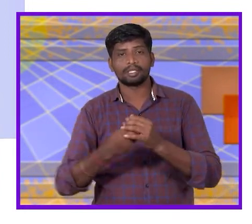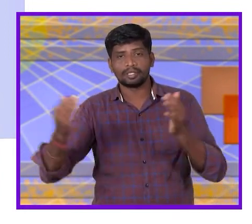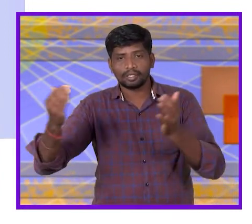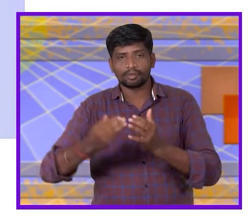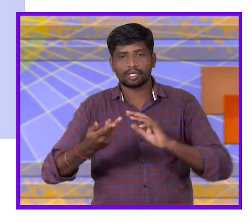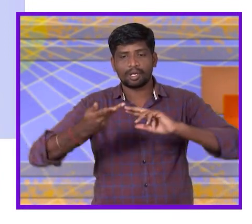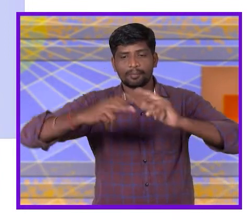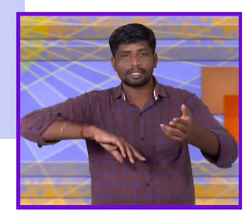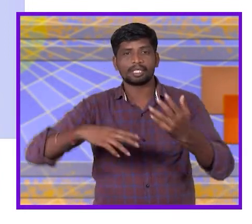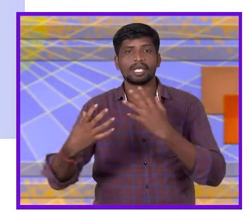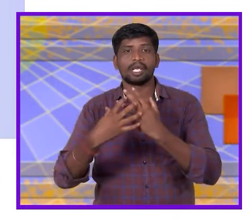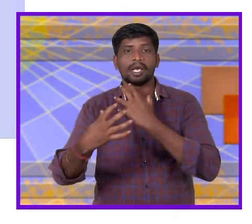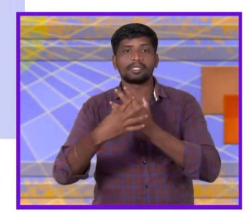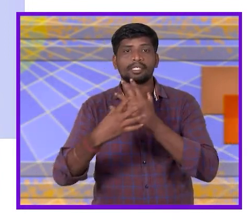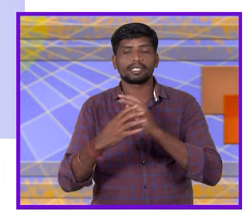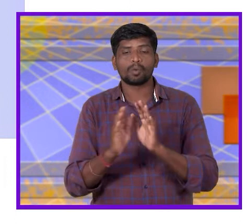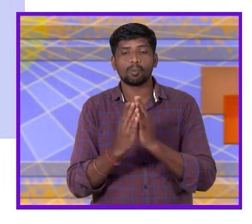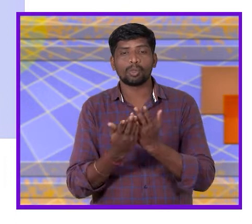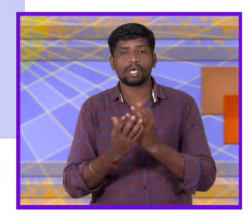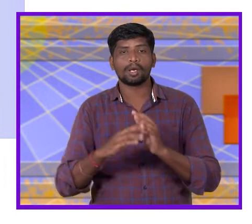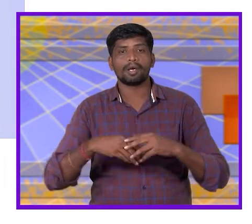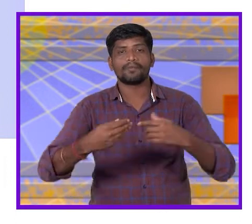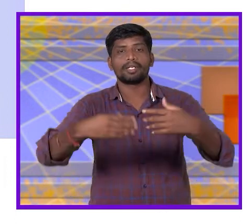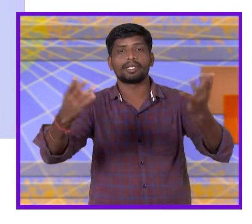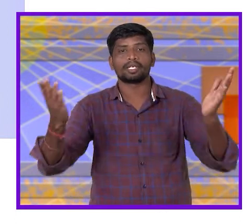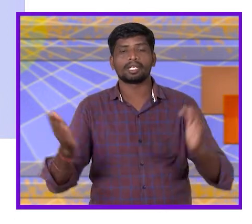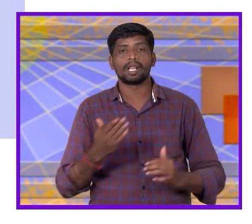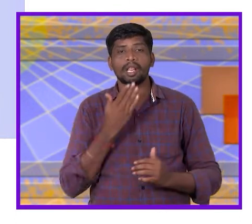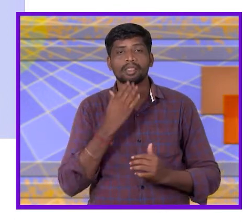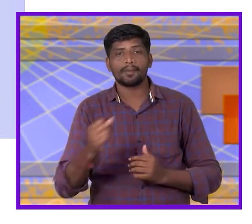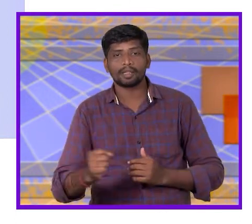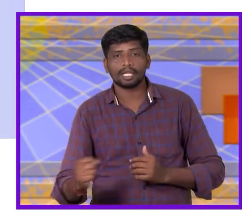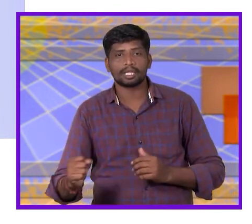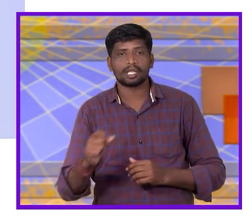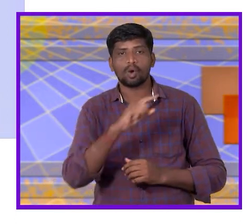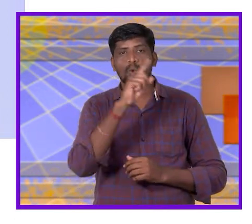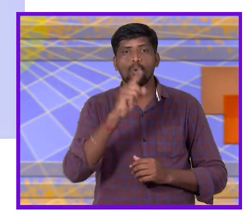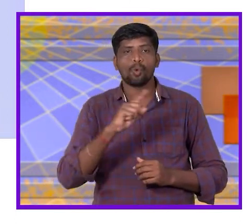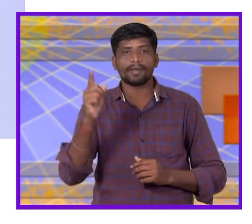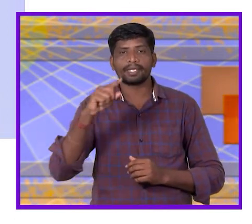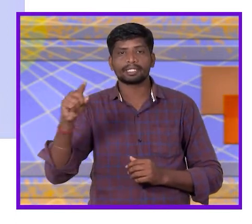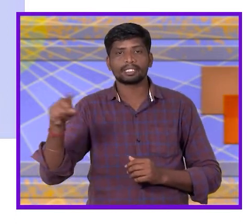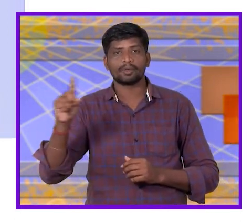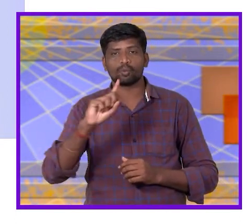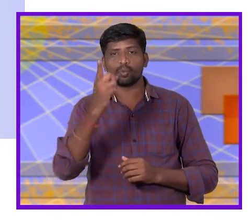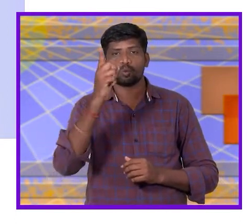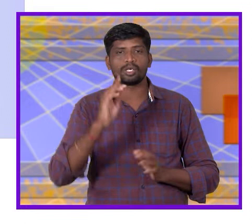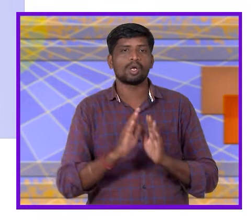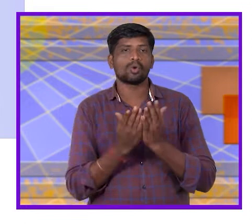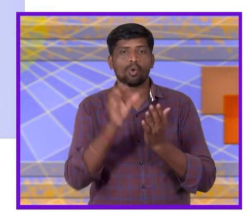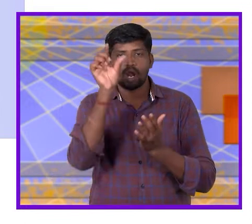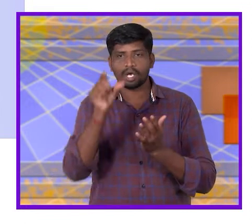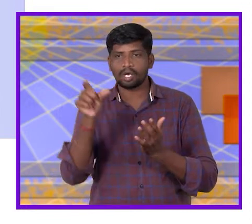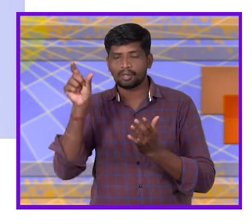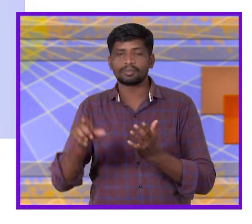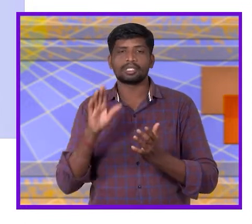அதை அச்சிட்டு புத்தகமாக வெளியிட்ட தமிழ் தாத்தா ஊவேசாவினுடைய பெயரால் சென்னையில் ஒரு நூலகம் அமைந்திருக்கு,